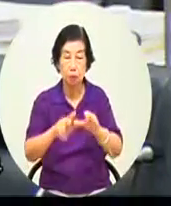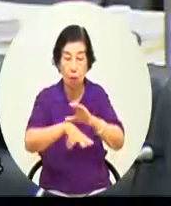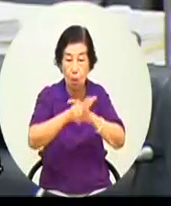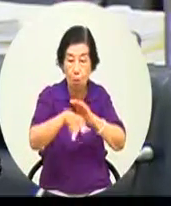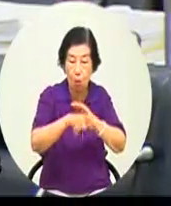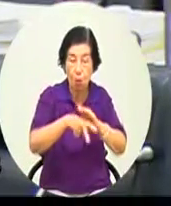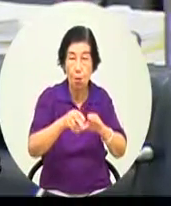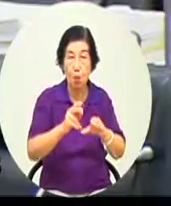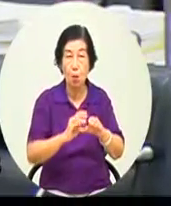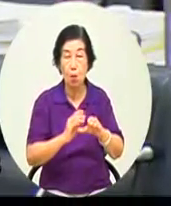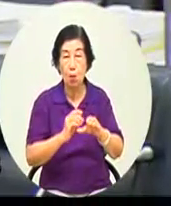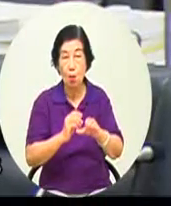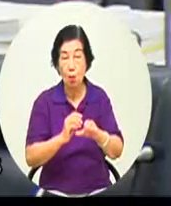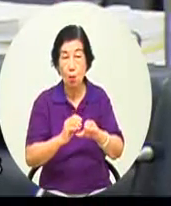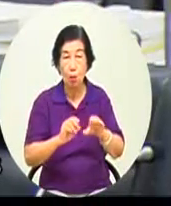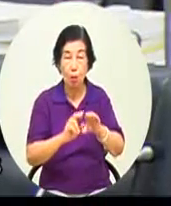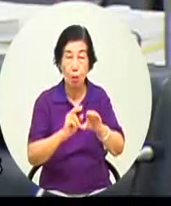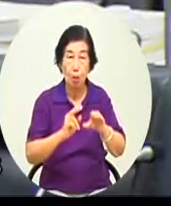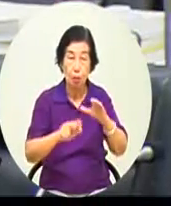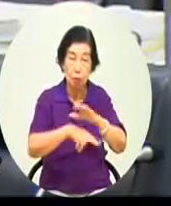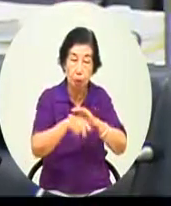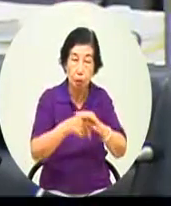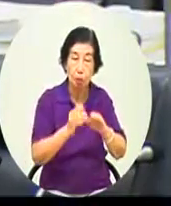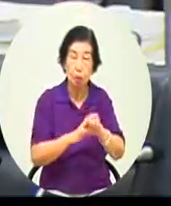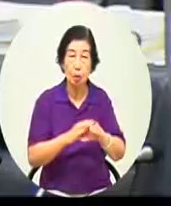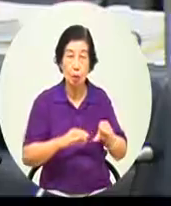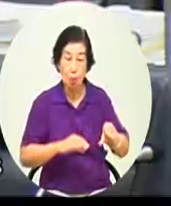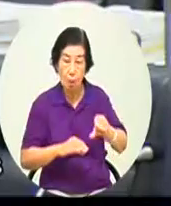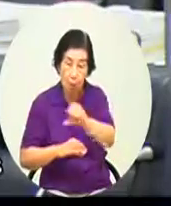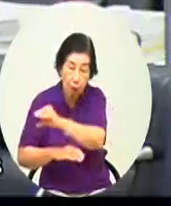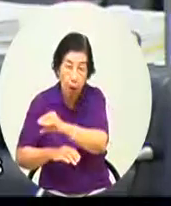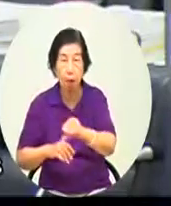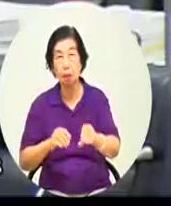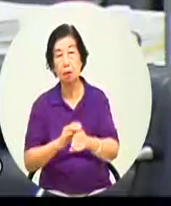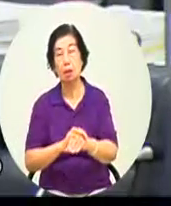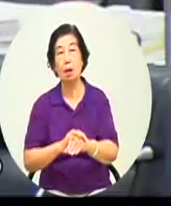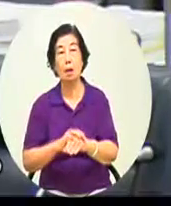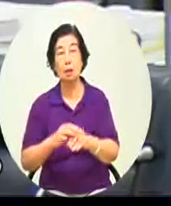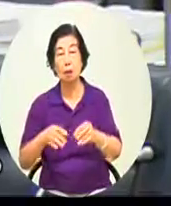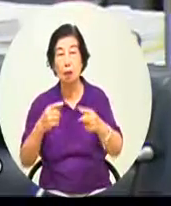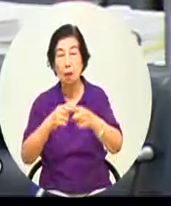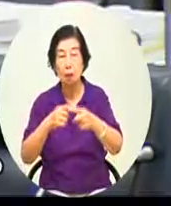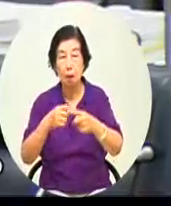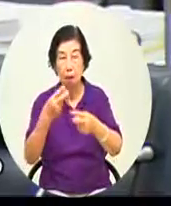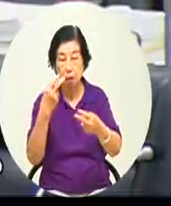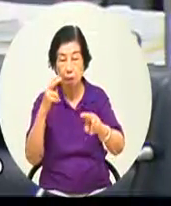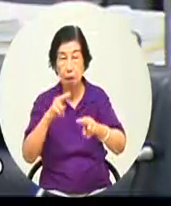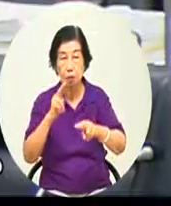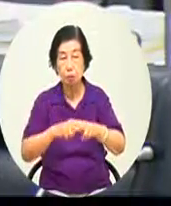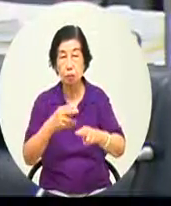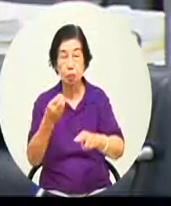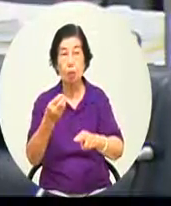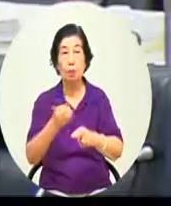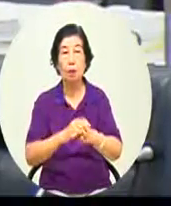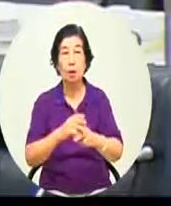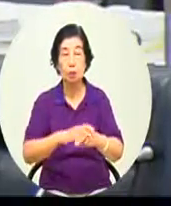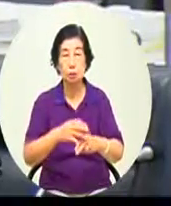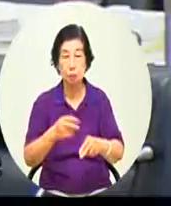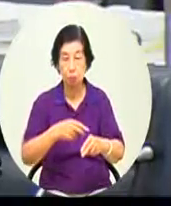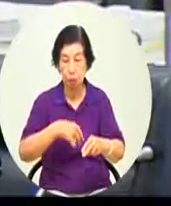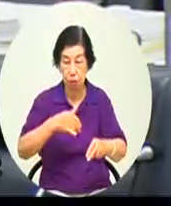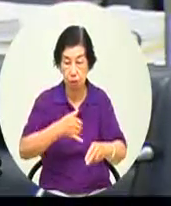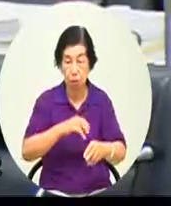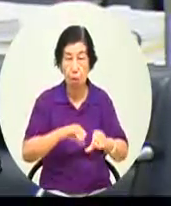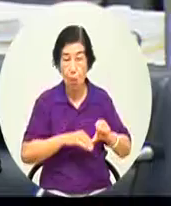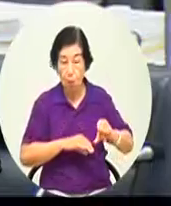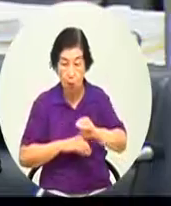那老实讲，所以这样子，如果计程车现在有一个一般计程车，又一个多元化计程车在